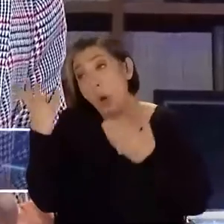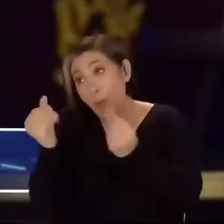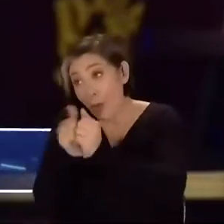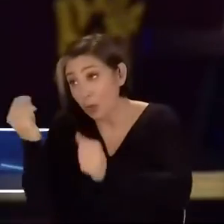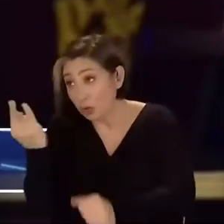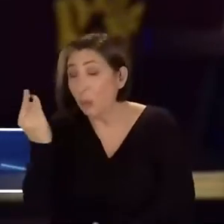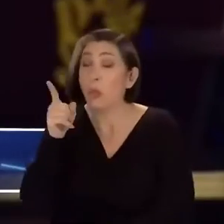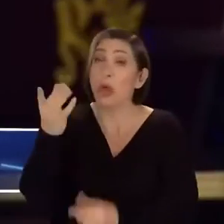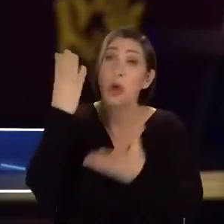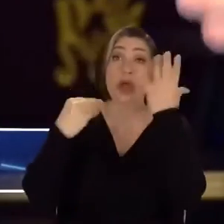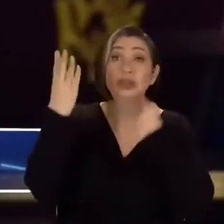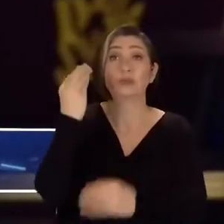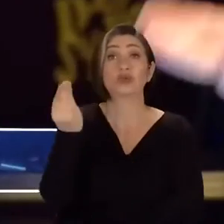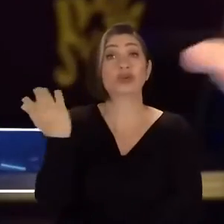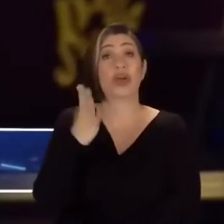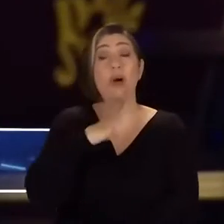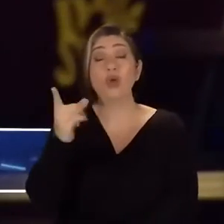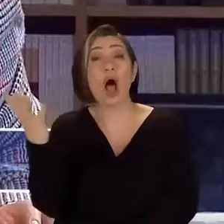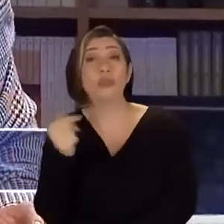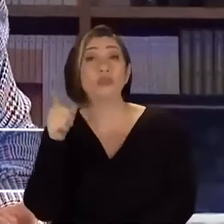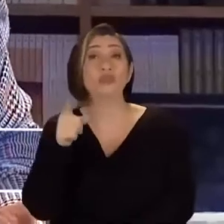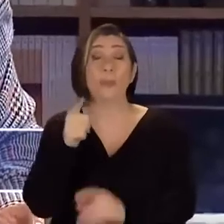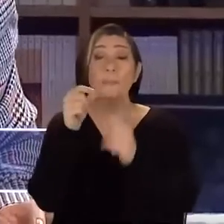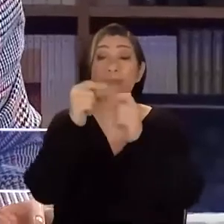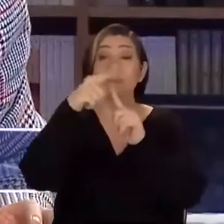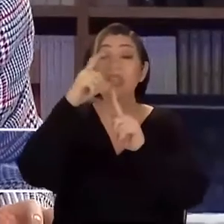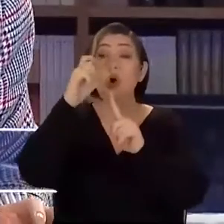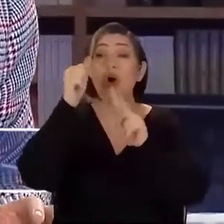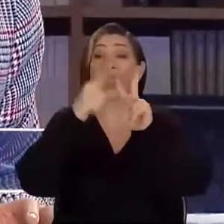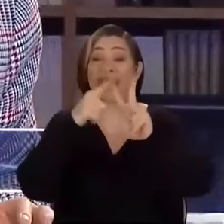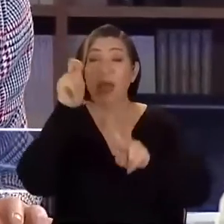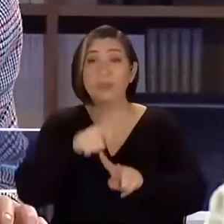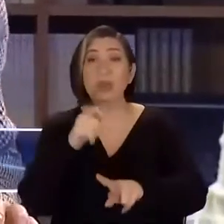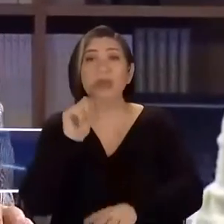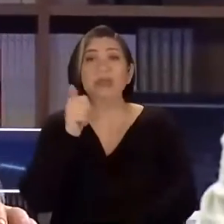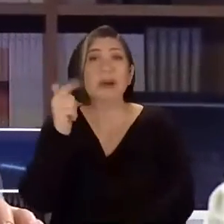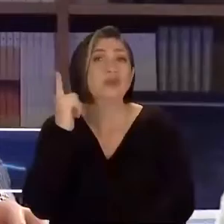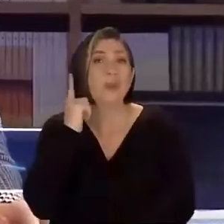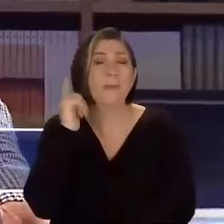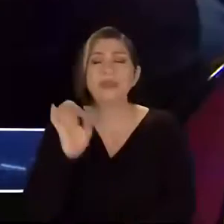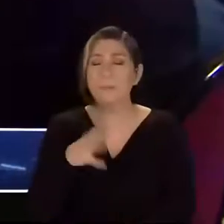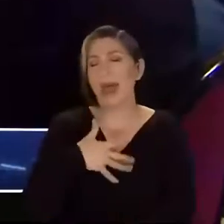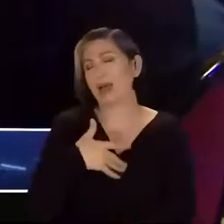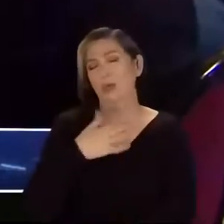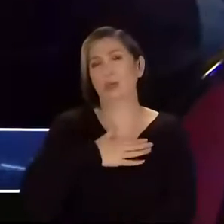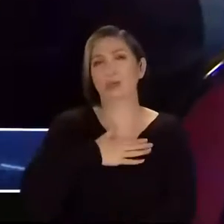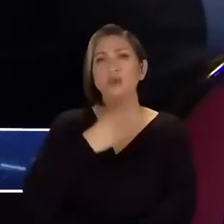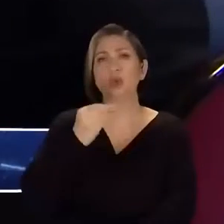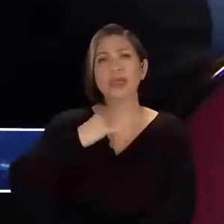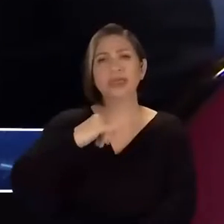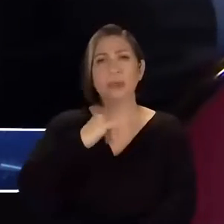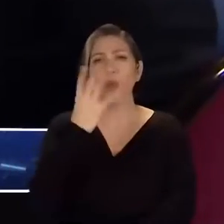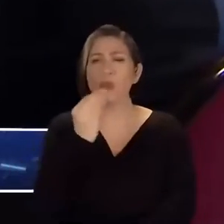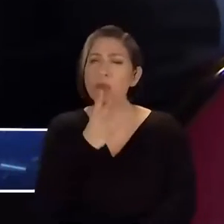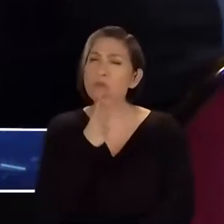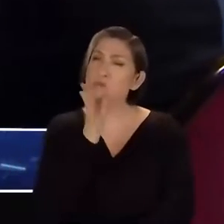dolaşsam onlardan öğreneceğim. Yani şunu aldım, şu kadar Bitcoin karşılığı ne zaman duymaya başlayacağım onu merak ediyorum. Bu çok yakın zamanda olur